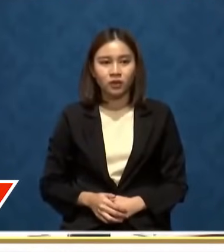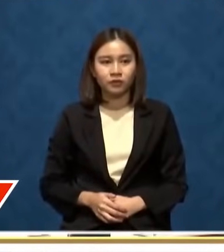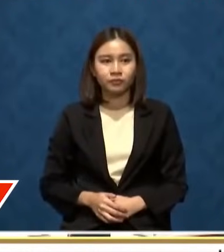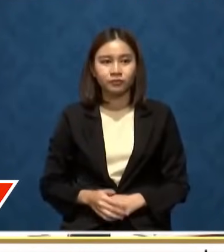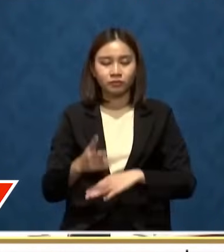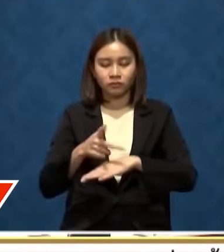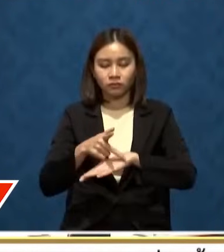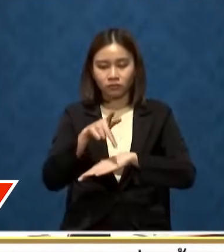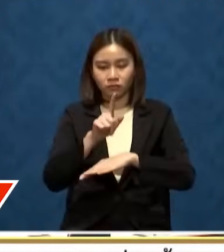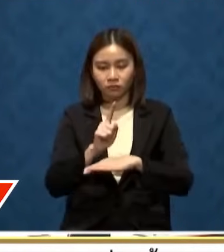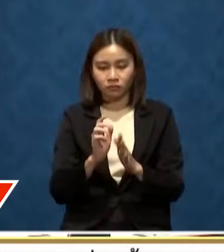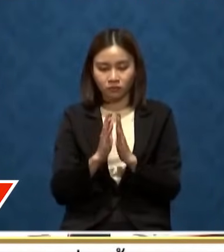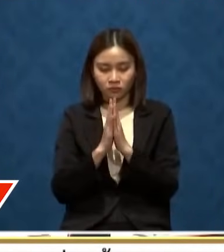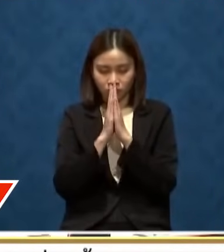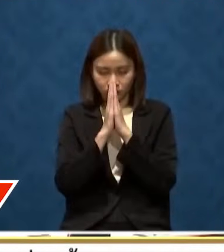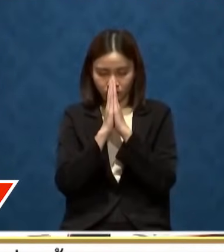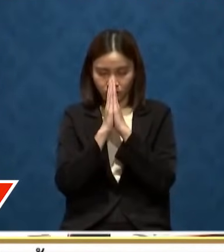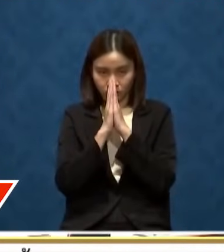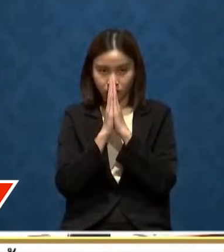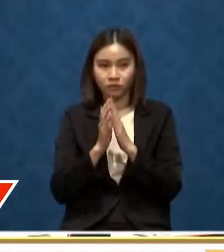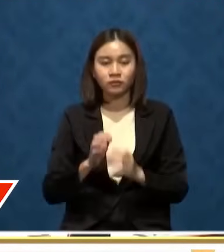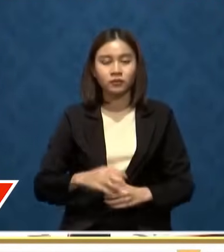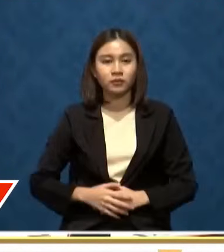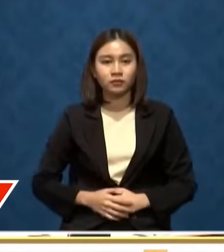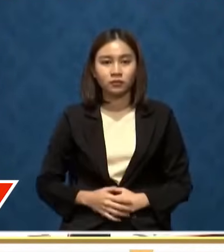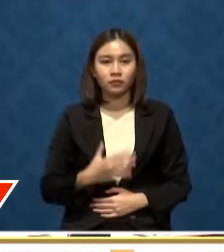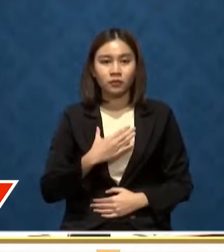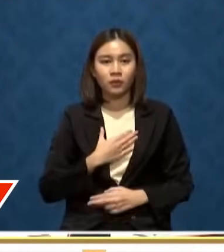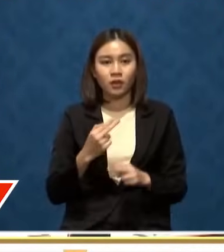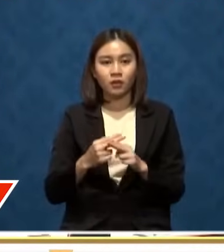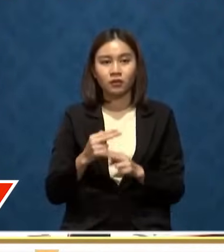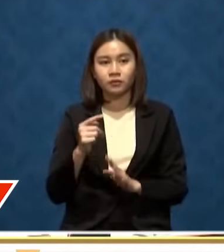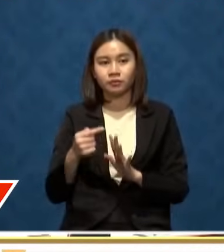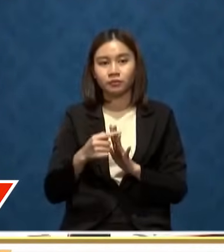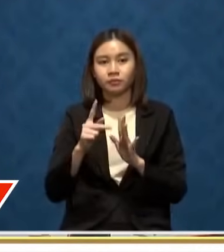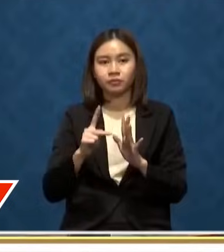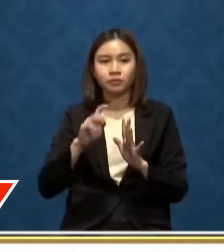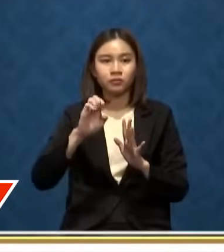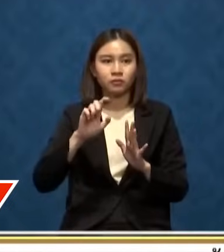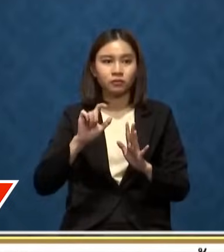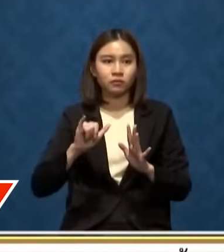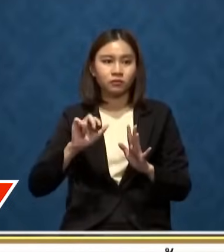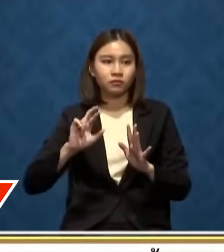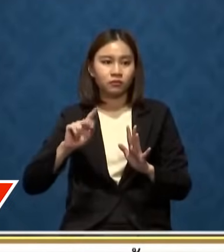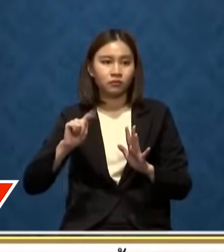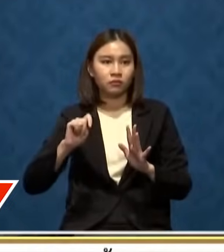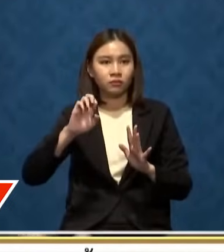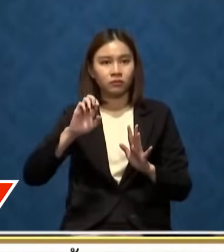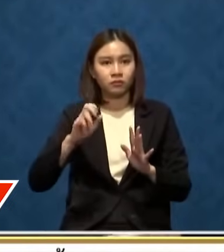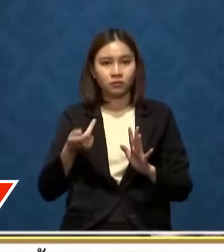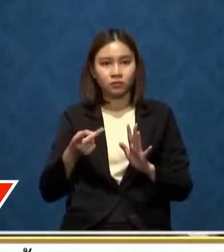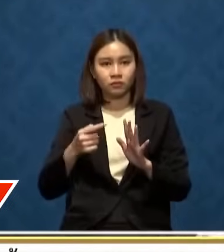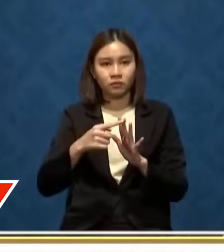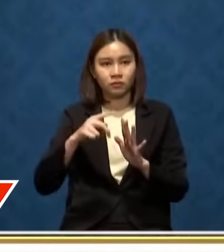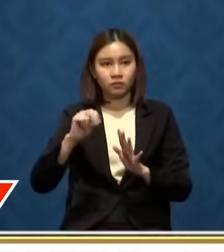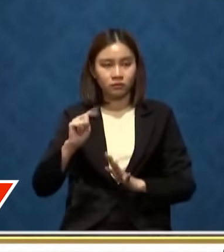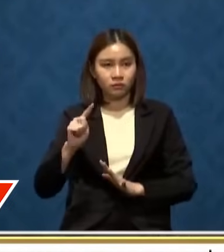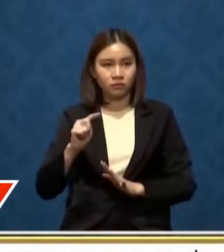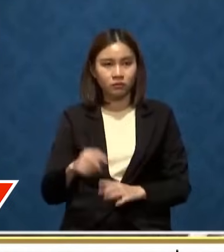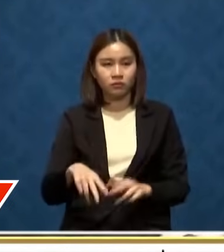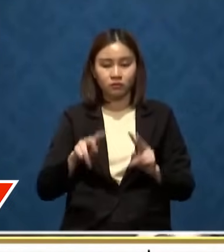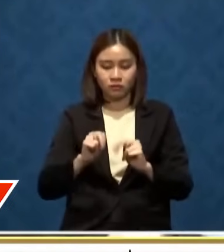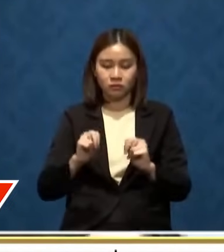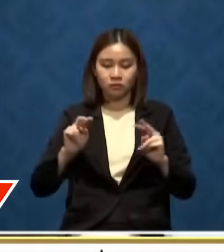ท่านประธานสภาผู้แทนราษฎรกับผมนายเกียรติคุณต้นยางสมาชิกสภาผู้แทนราษฎรจังหวัดนน